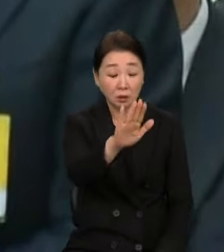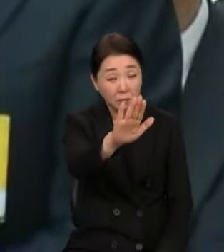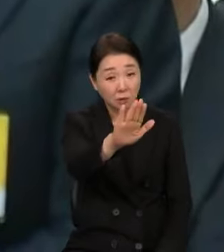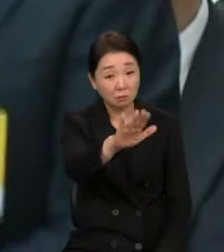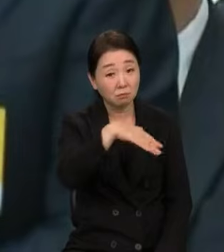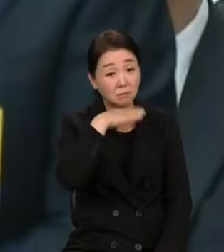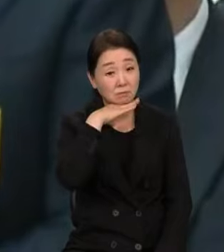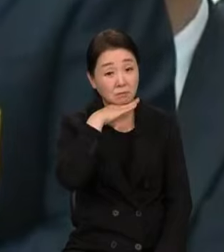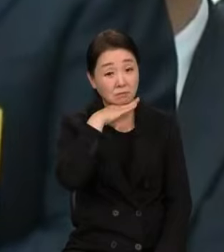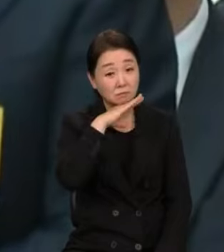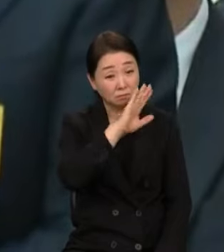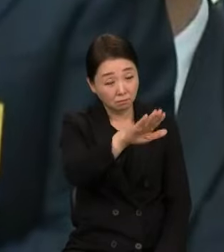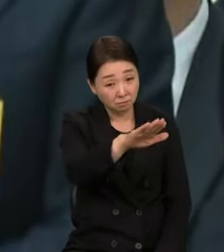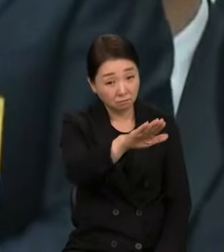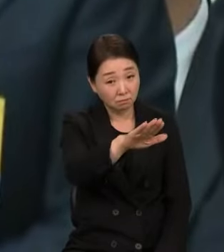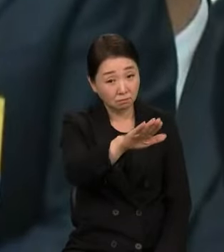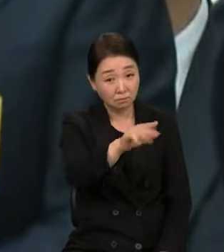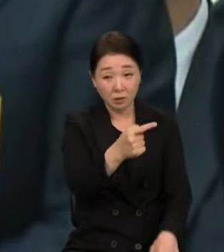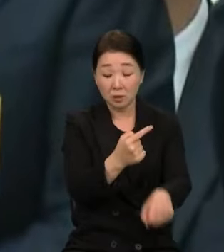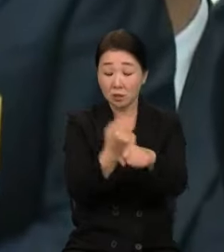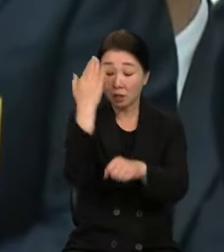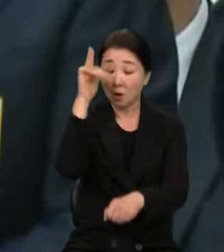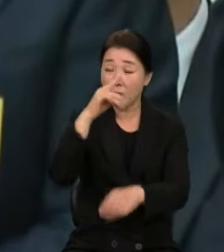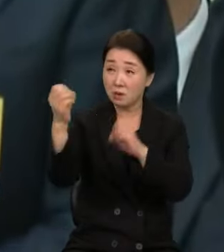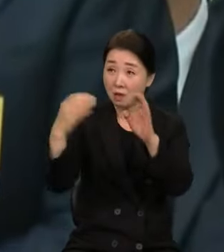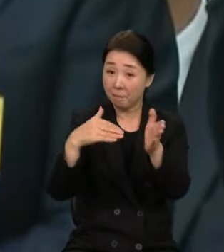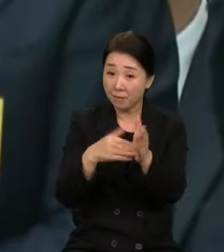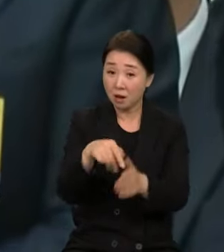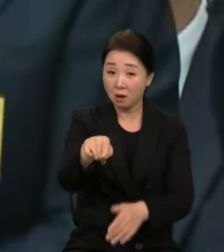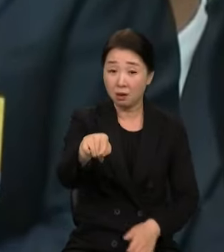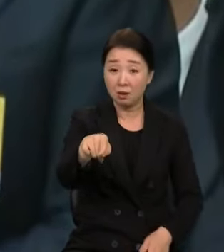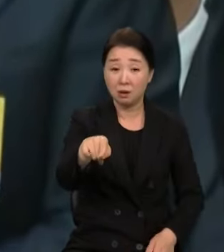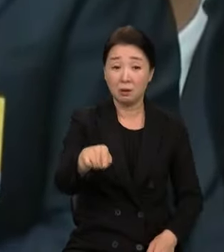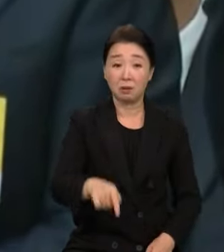하셨나요 위원장님 작년에 한국말로 다